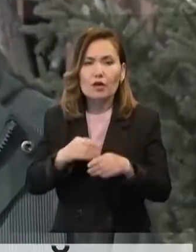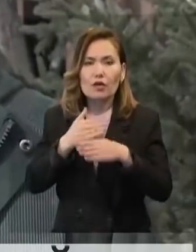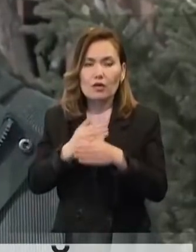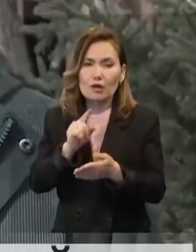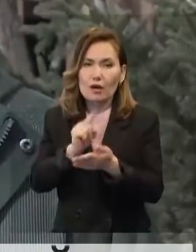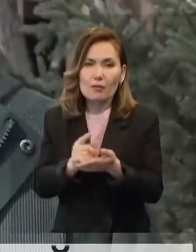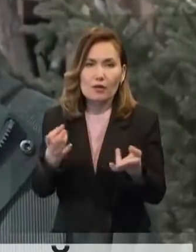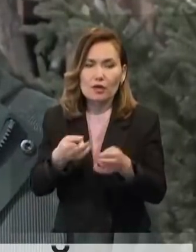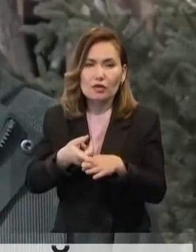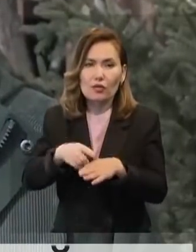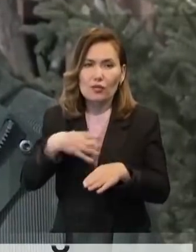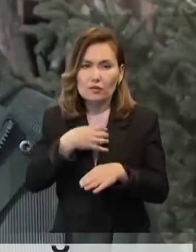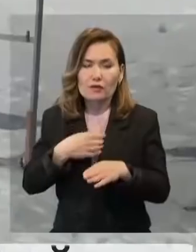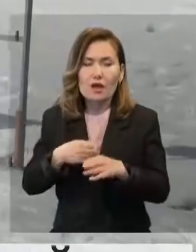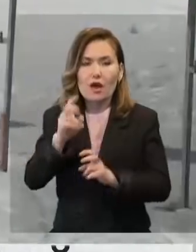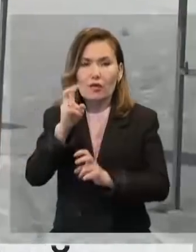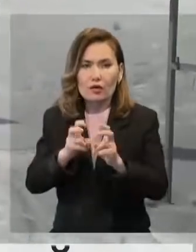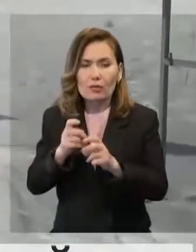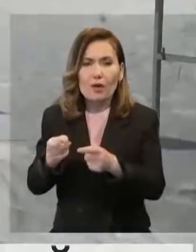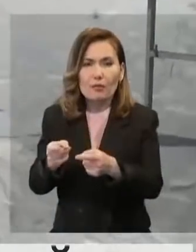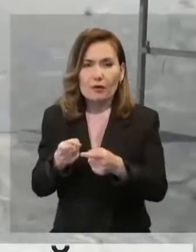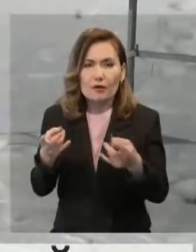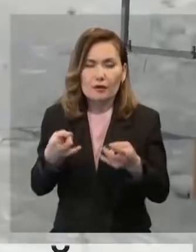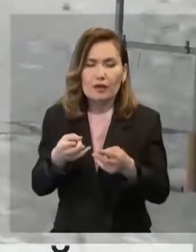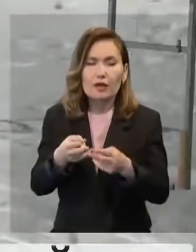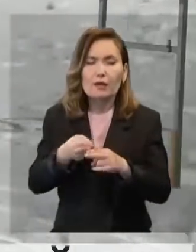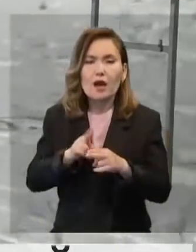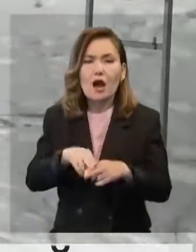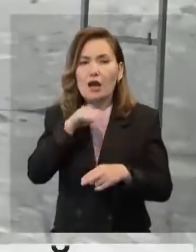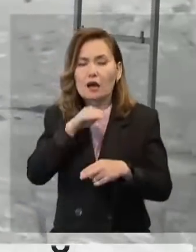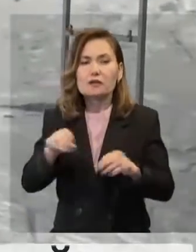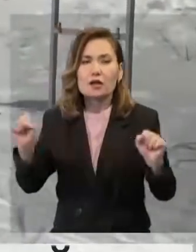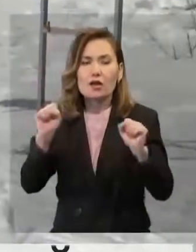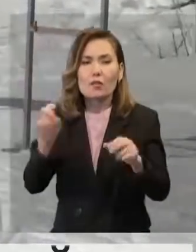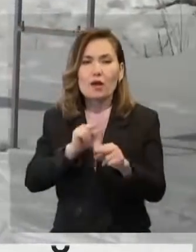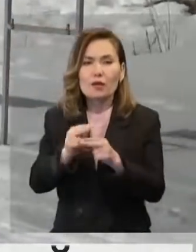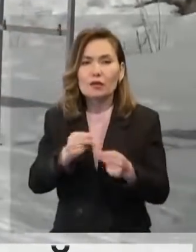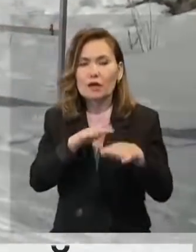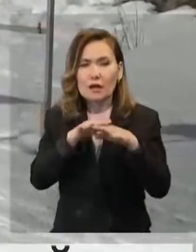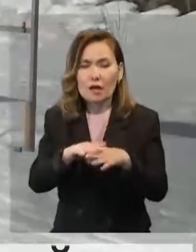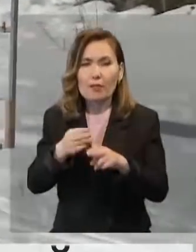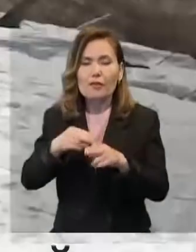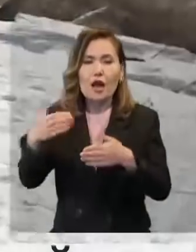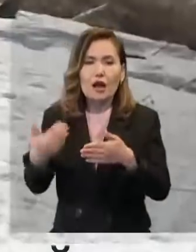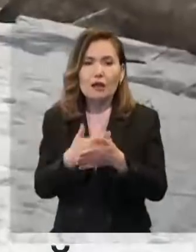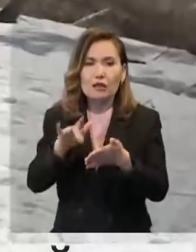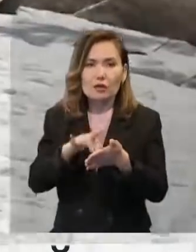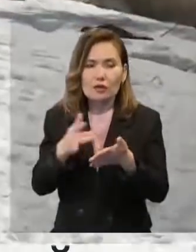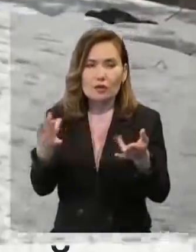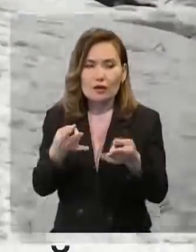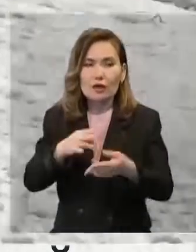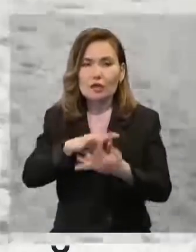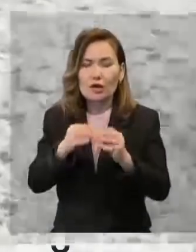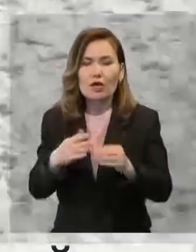талап етіп тұрғанында негізге алу керек. Бұл ретте кәсіби спортшыларды дайындау мен қаржыландыру жүйесінде қайта қарастыру қажет.